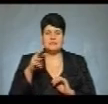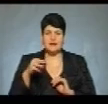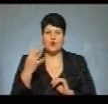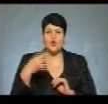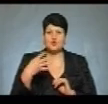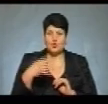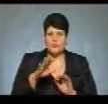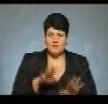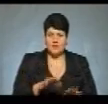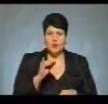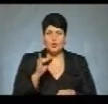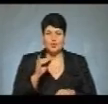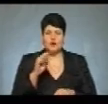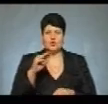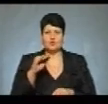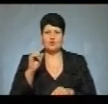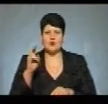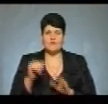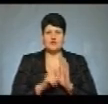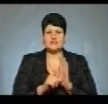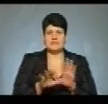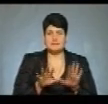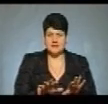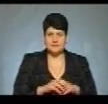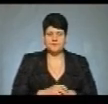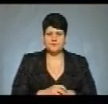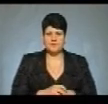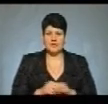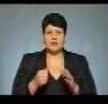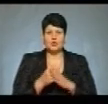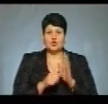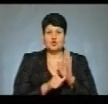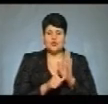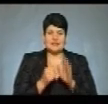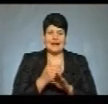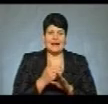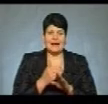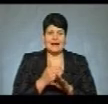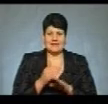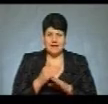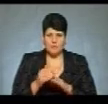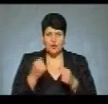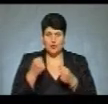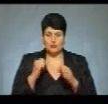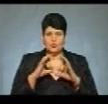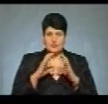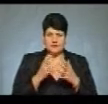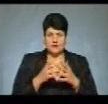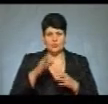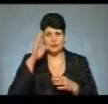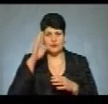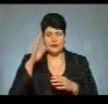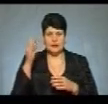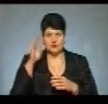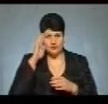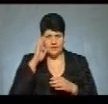40-му місці і Юлія Журабок на 60-му місці. І до шостого етапу Кубку світу у загальному рейтингу серед чоловіків на першому